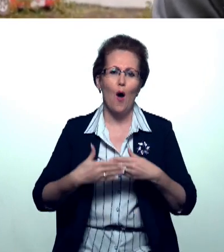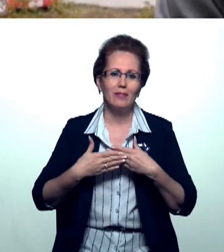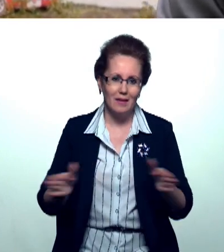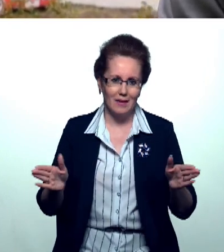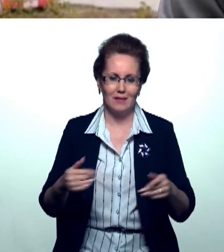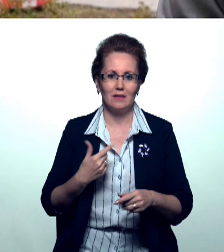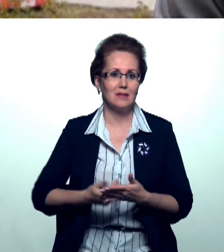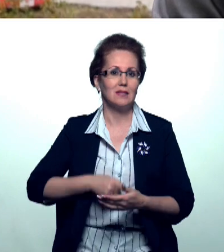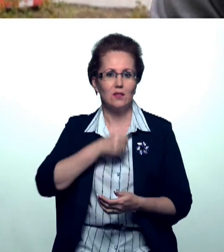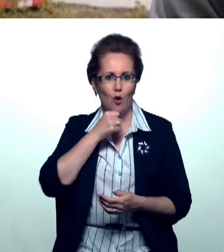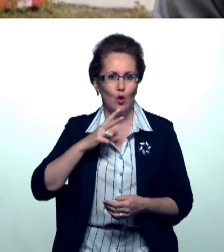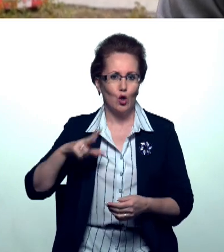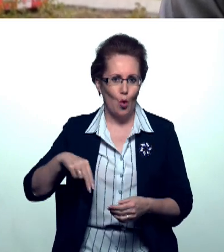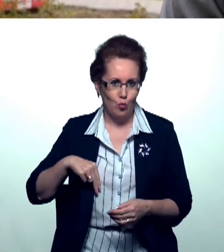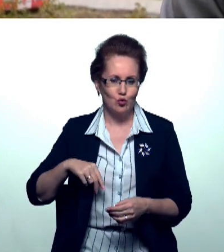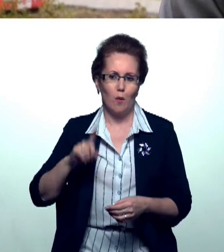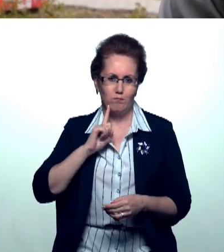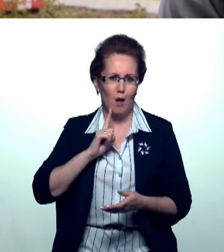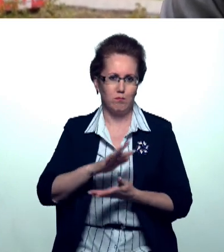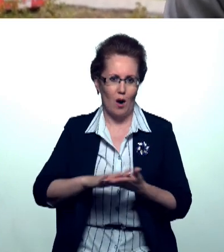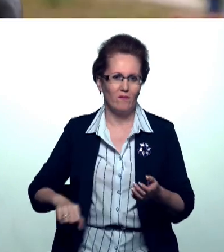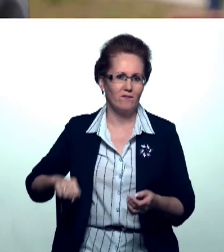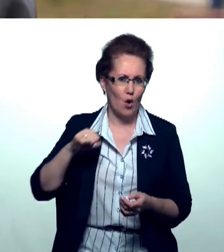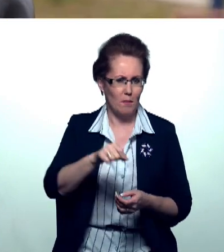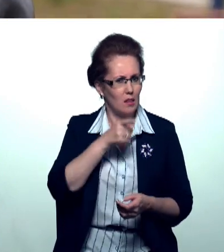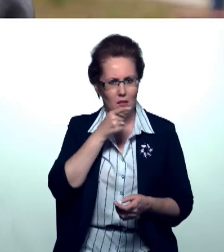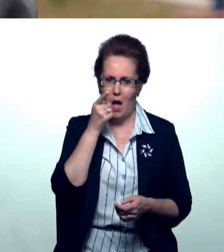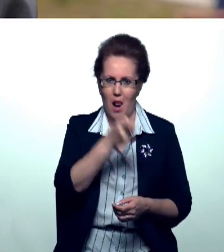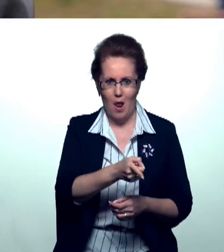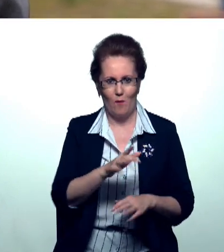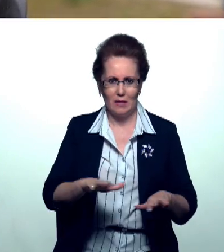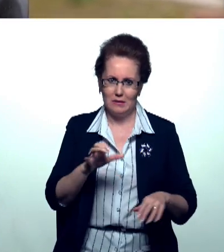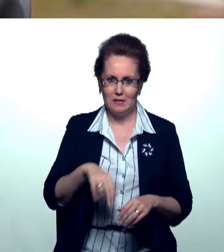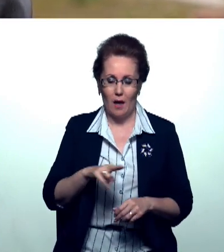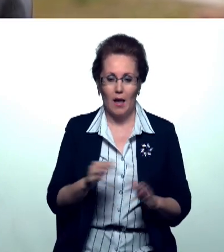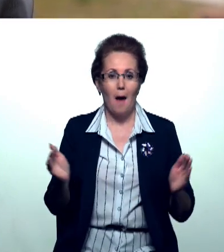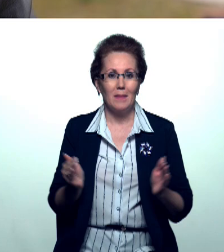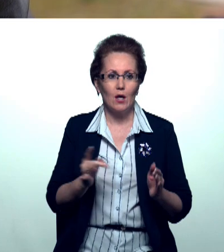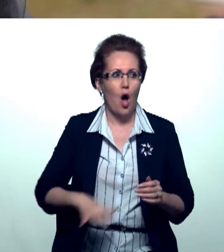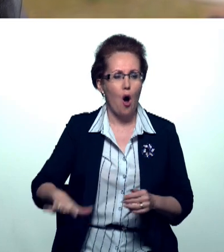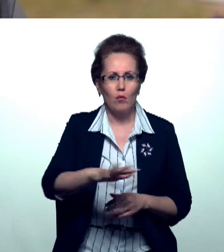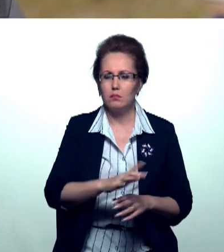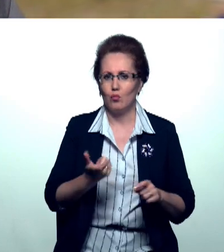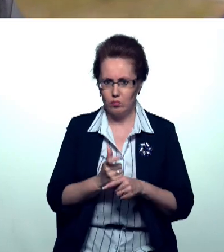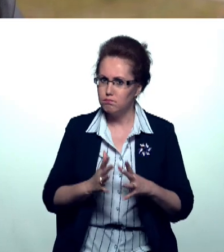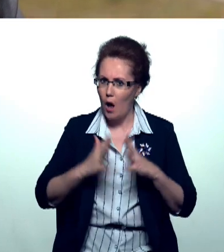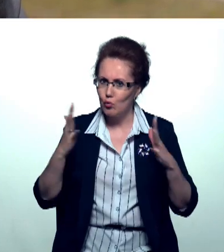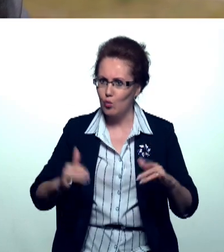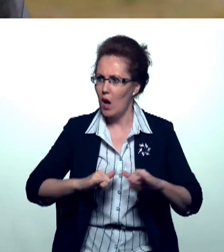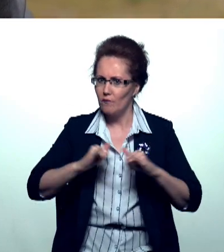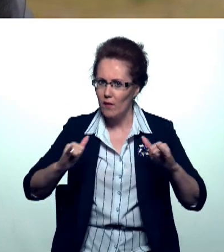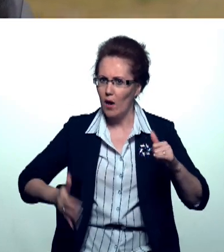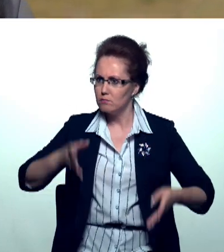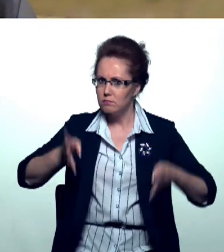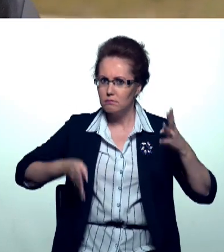Раньше мы старшую дочь, но сейчас пока водим далеко. Микрорайон большой, развивающийся.